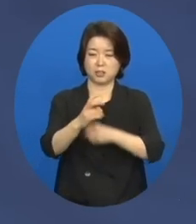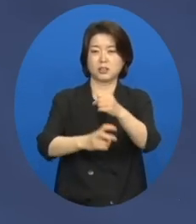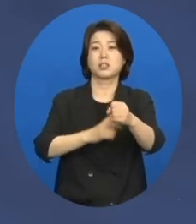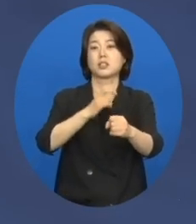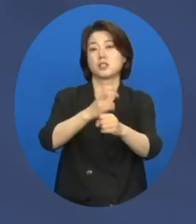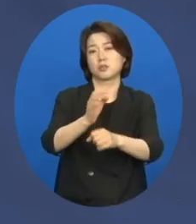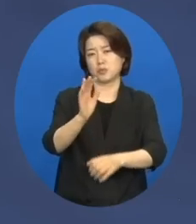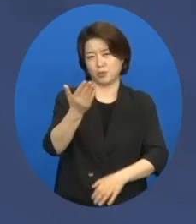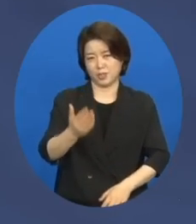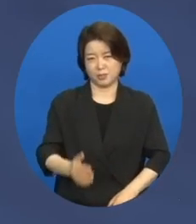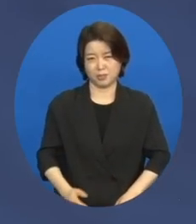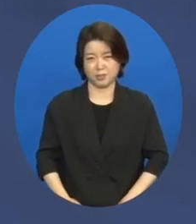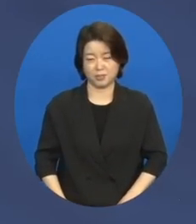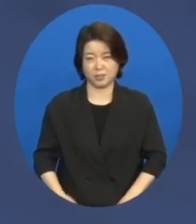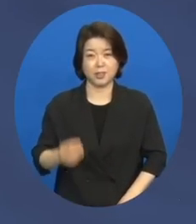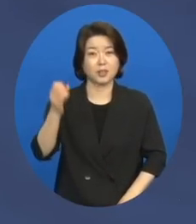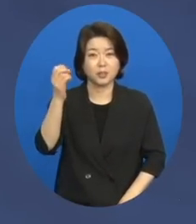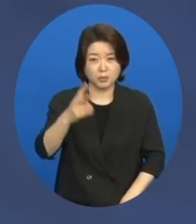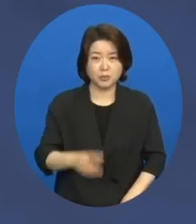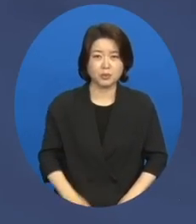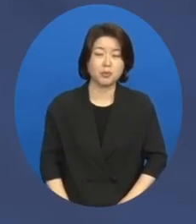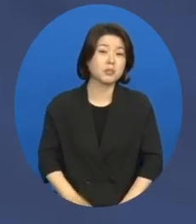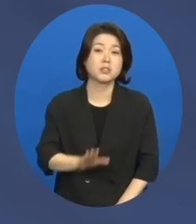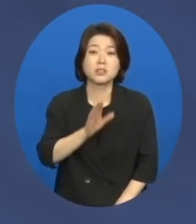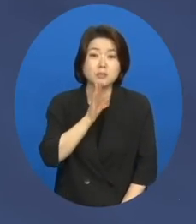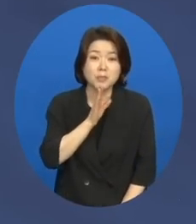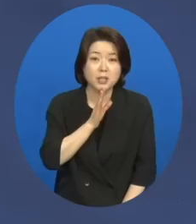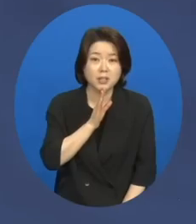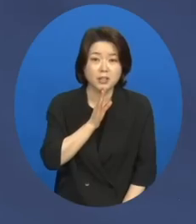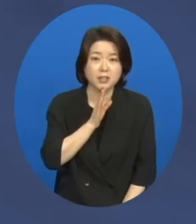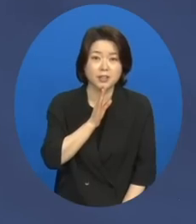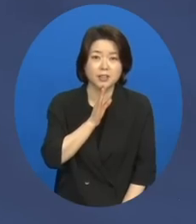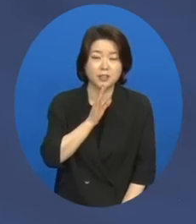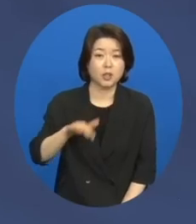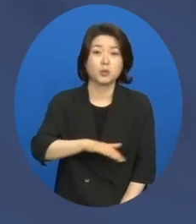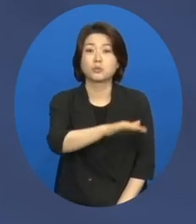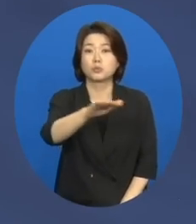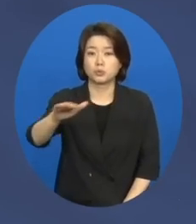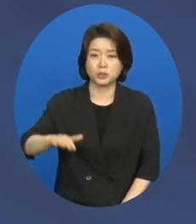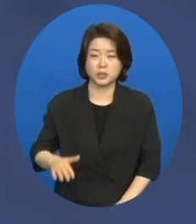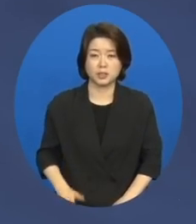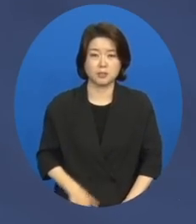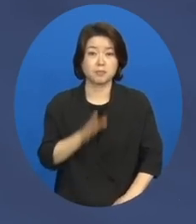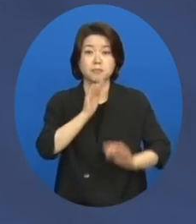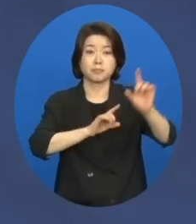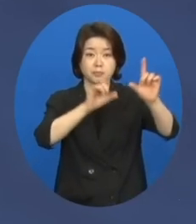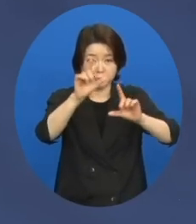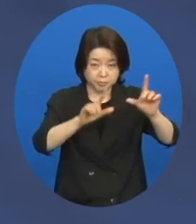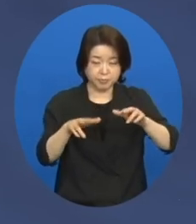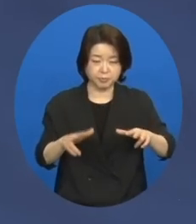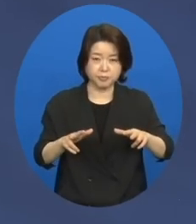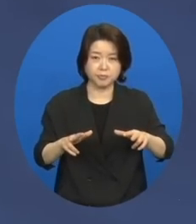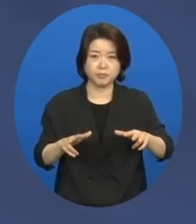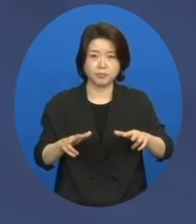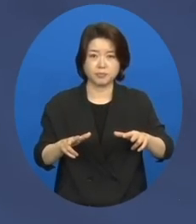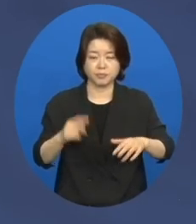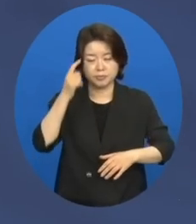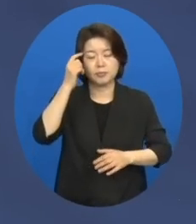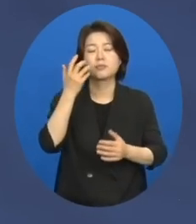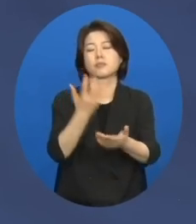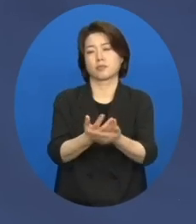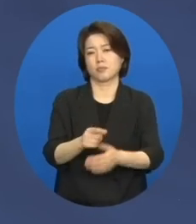됐네요. 그리고 정말 우리는 현실적인 지금 상당히